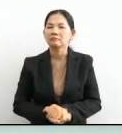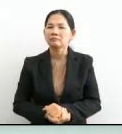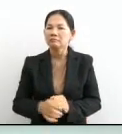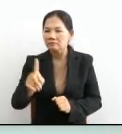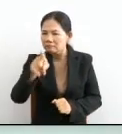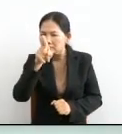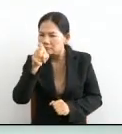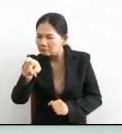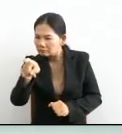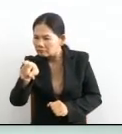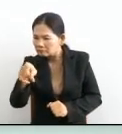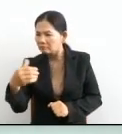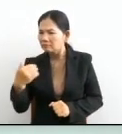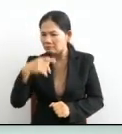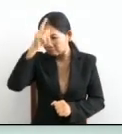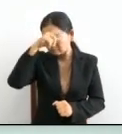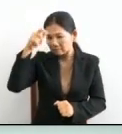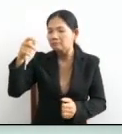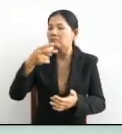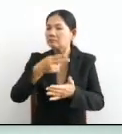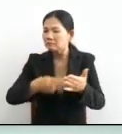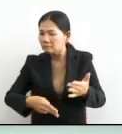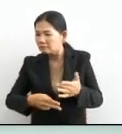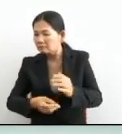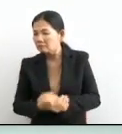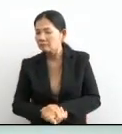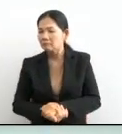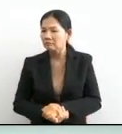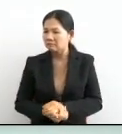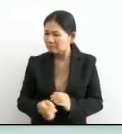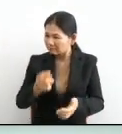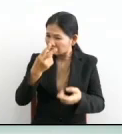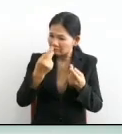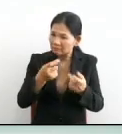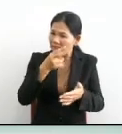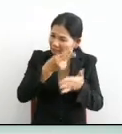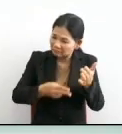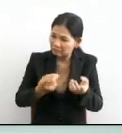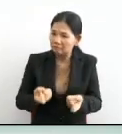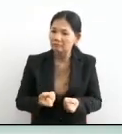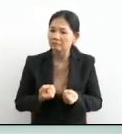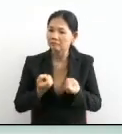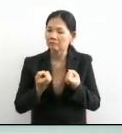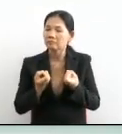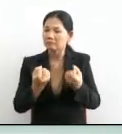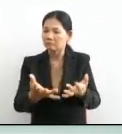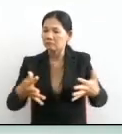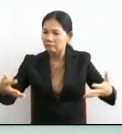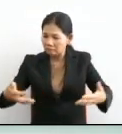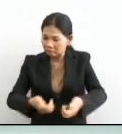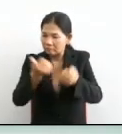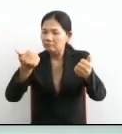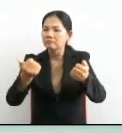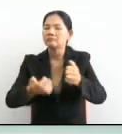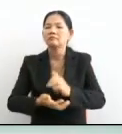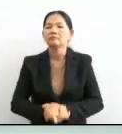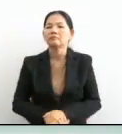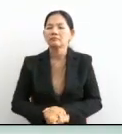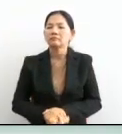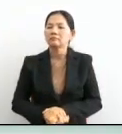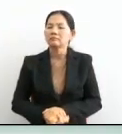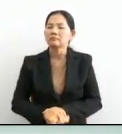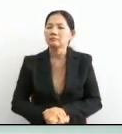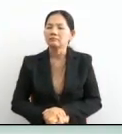thật xua xua thảo ôi miên rương ấy cạt làng nâng á chà ô mù là hạt ấy nâng chà bàn chìa bọc hình ảnh chẳng hắn là con chà